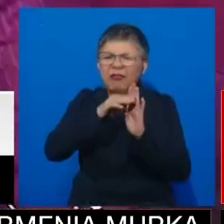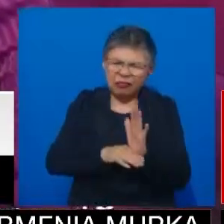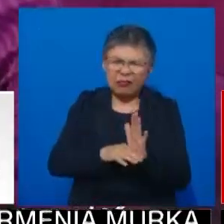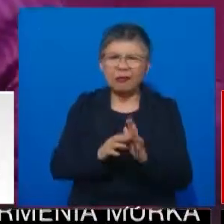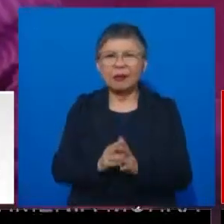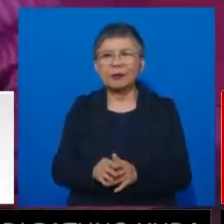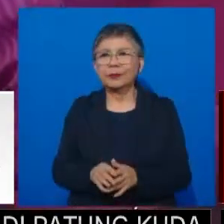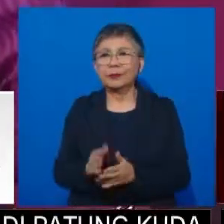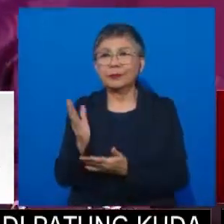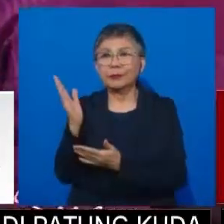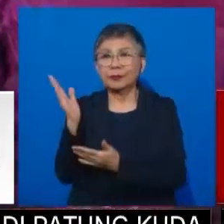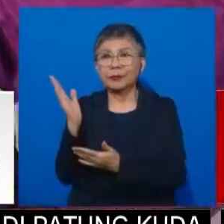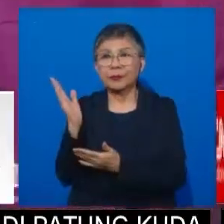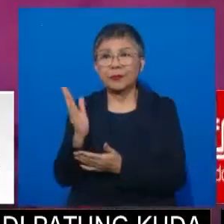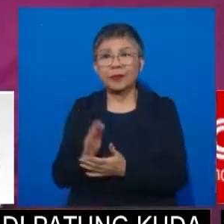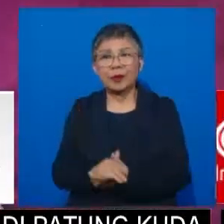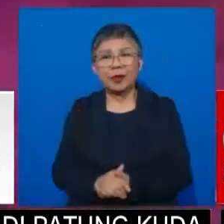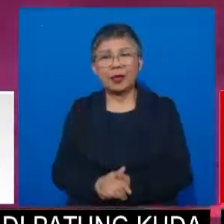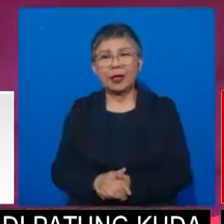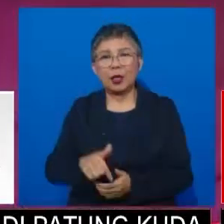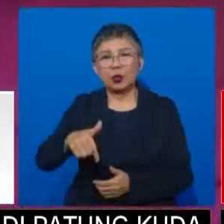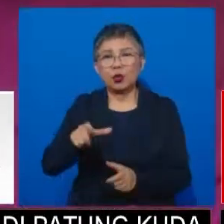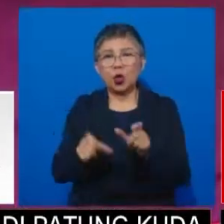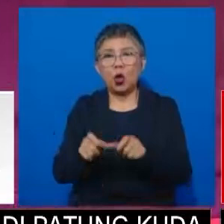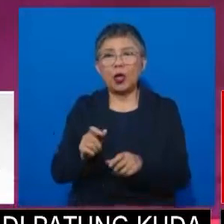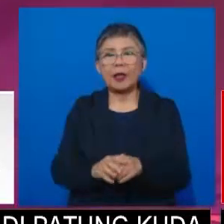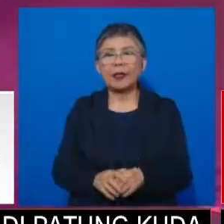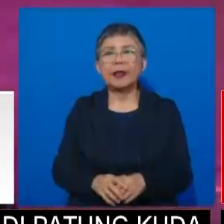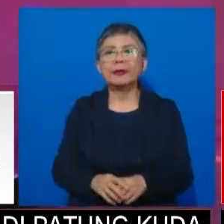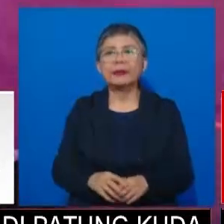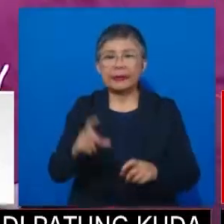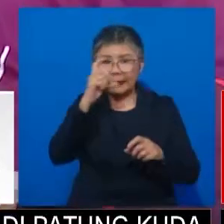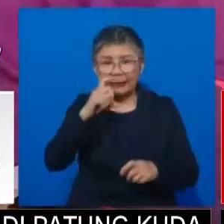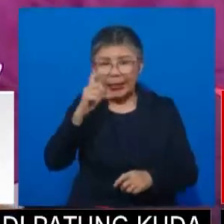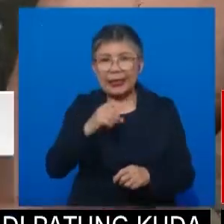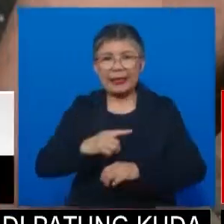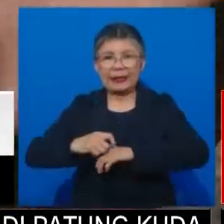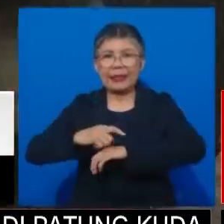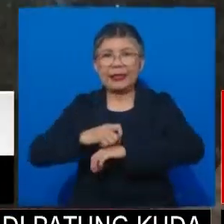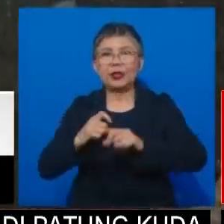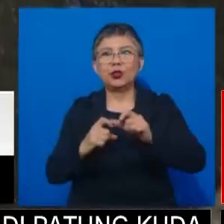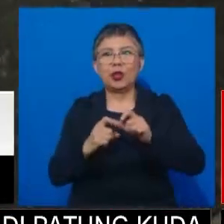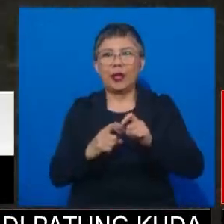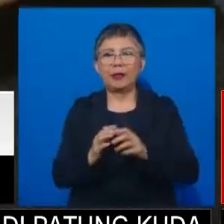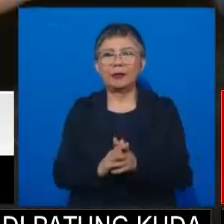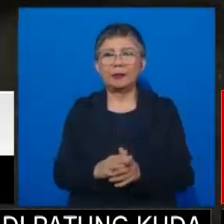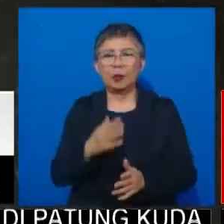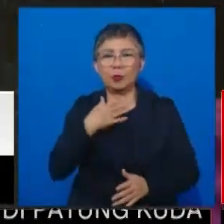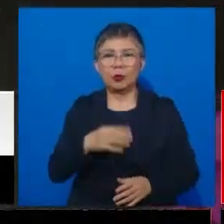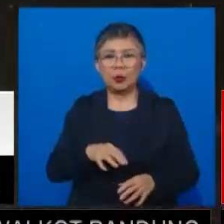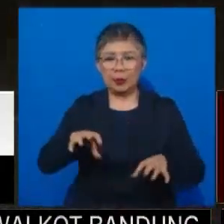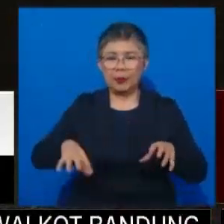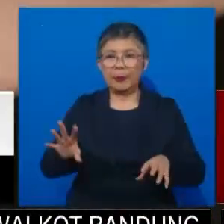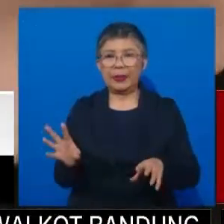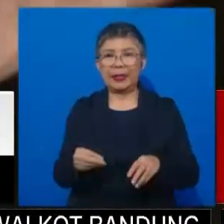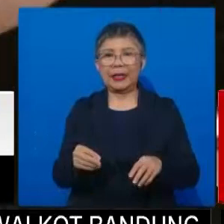Di kolong tol ini sedikitnya ada 7 orang yang menggantungkan hidup dari cacing sutra. Masing-masing mempunyai lokasi pengeringan